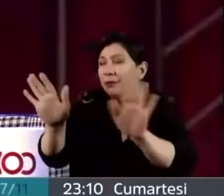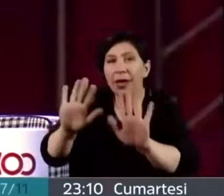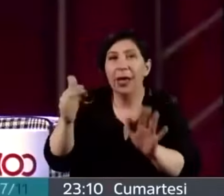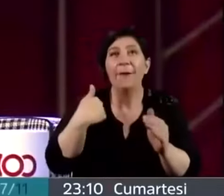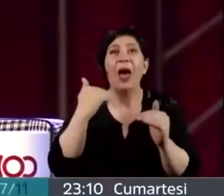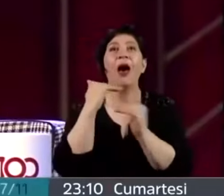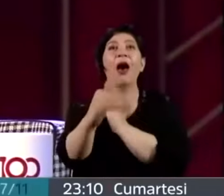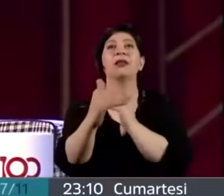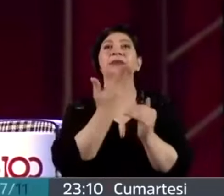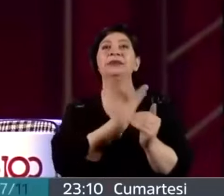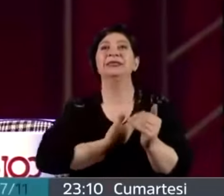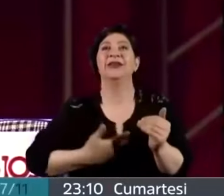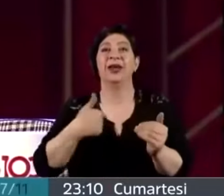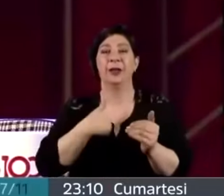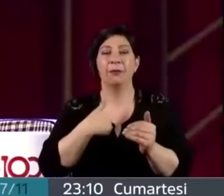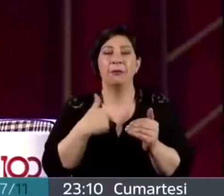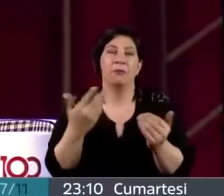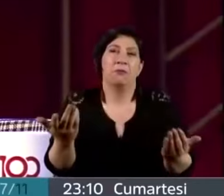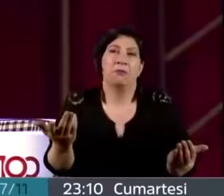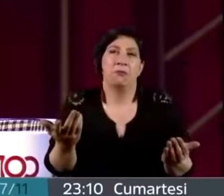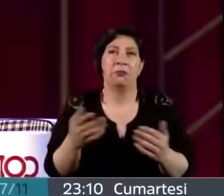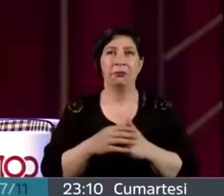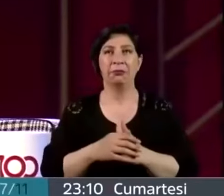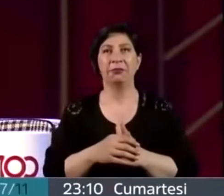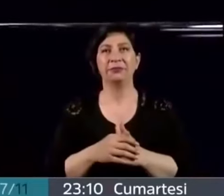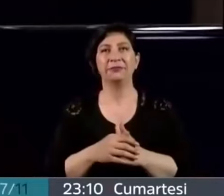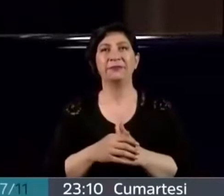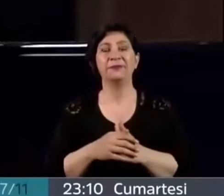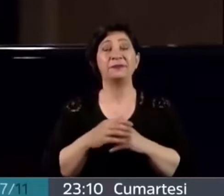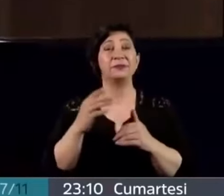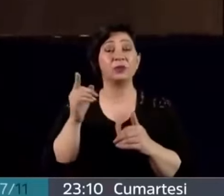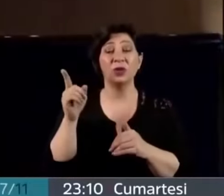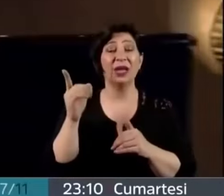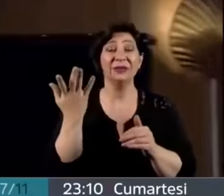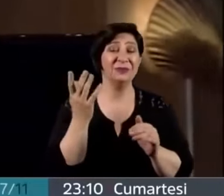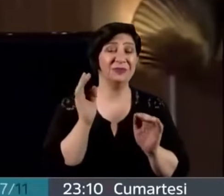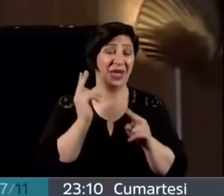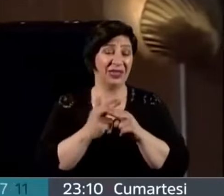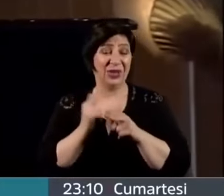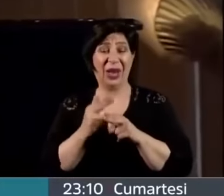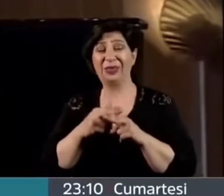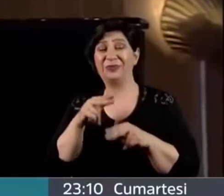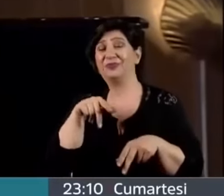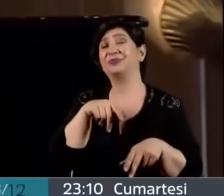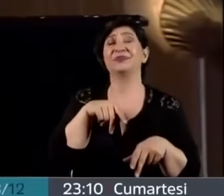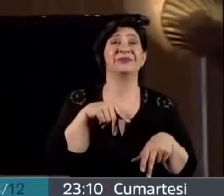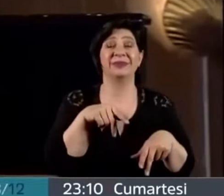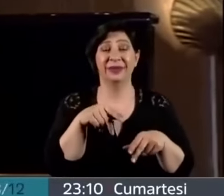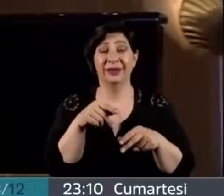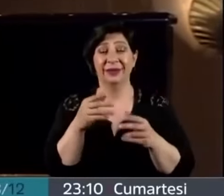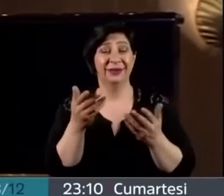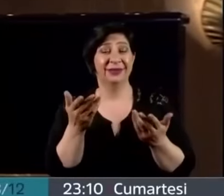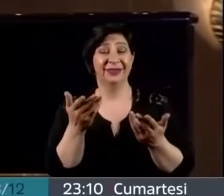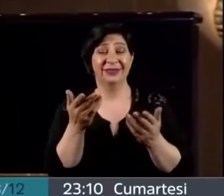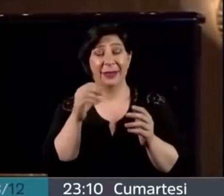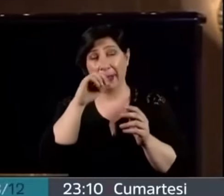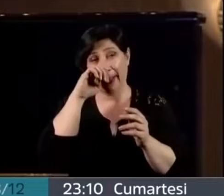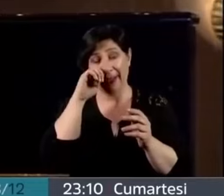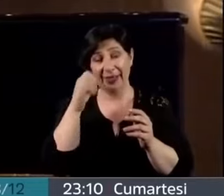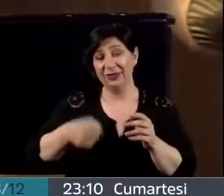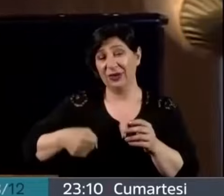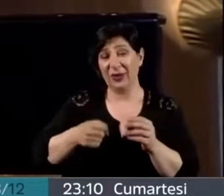halk insanım. Servet düşmanıyım. Susayınca zaten halkımız yani, yok. Evet. Ondan sonra böyle onlar böyle aceleyle şeye gelirler.